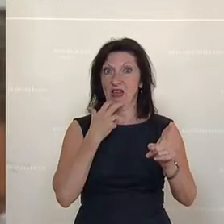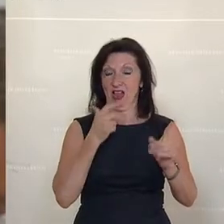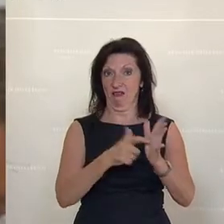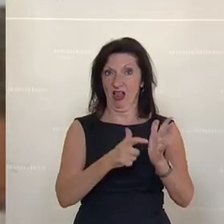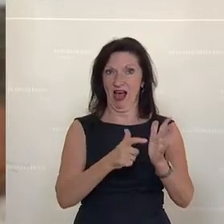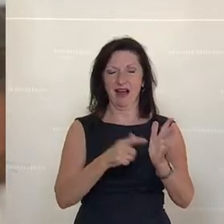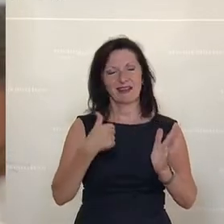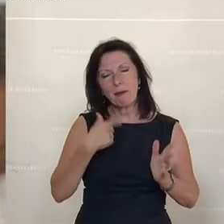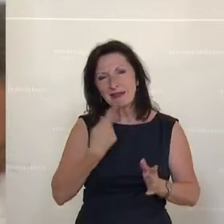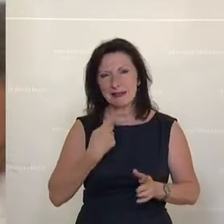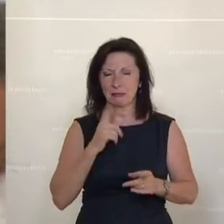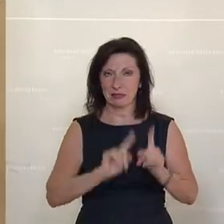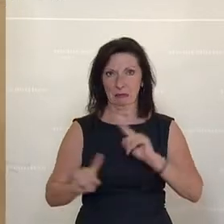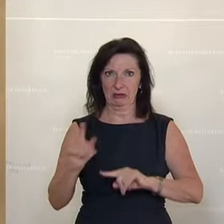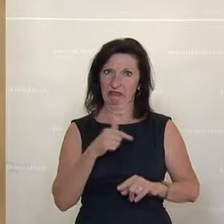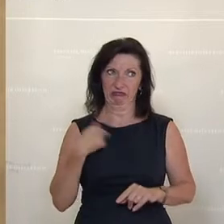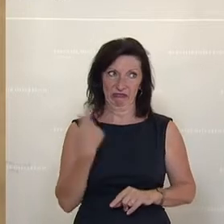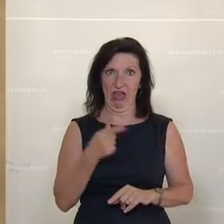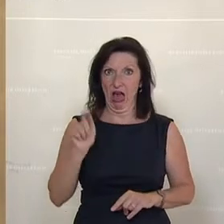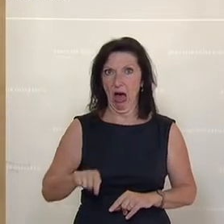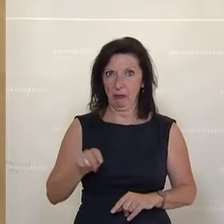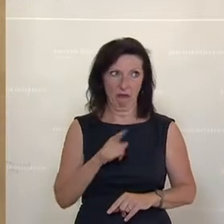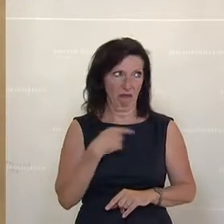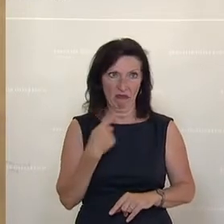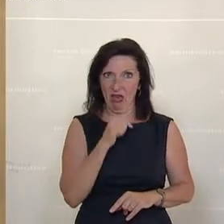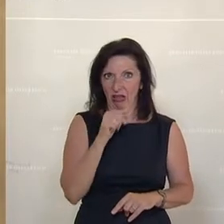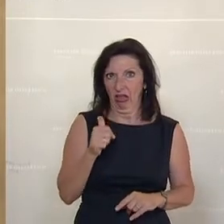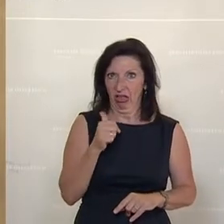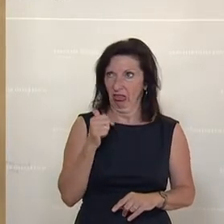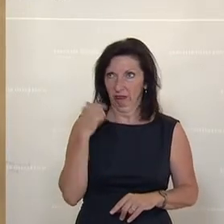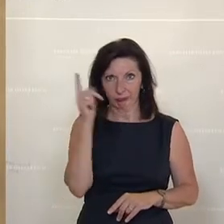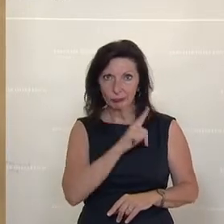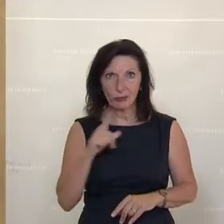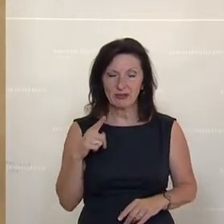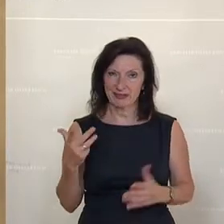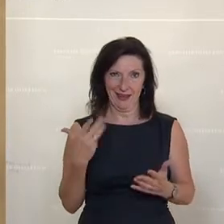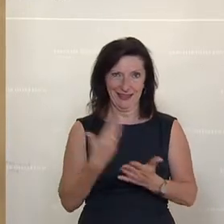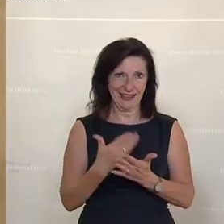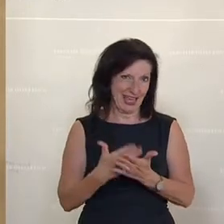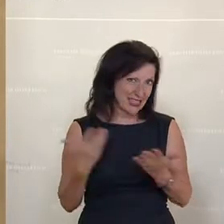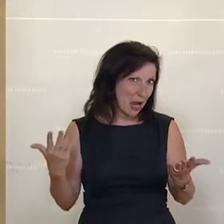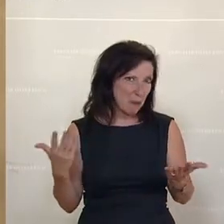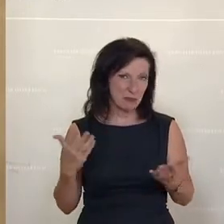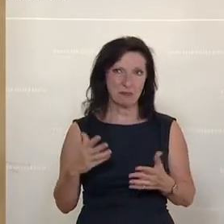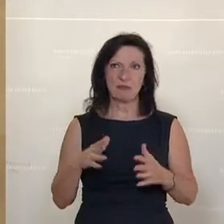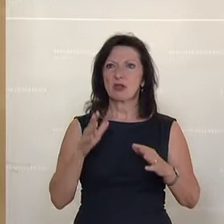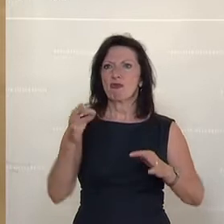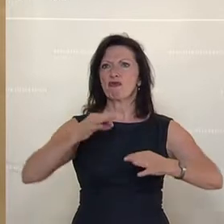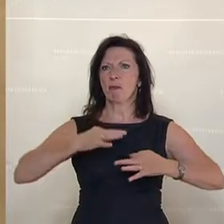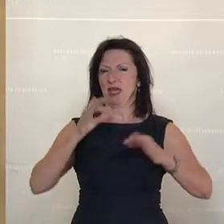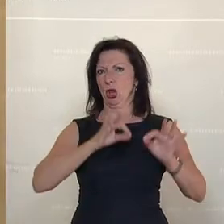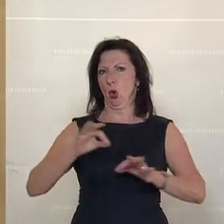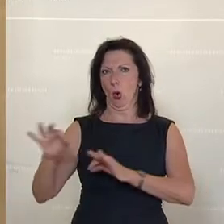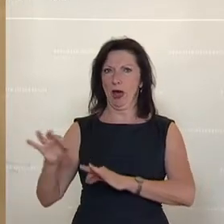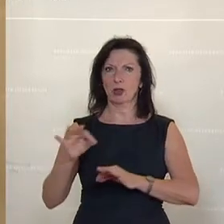hier sind Abgeordnete und keine Ermittler, und deshalb ist es grundsätzlich einmal so in Ordnung. Für mich ist die